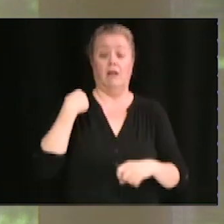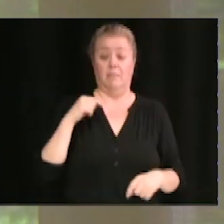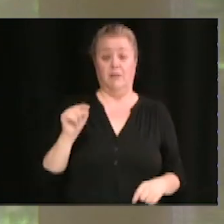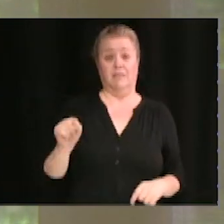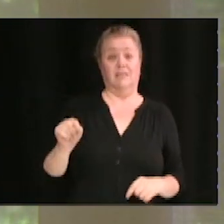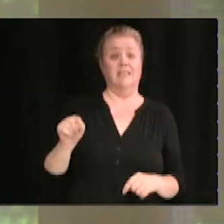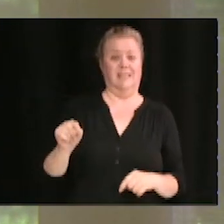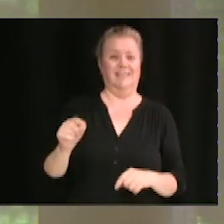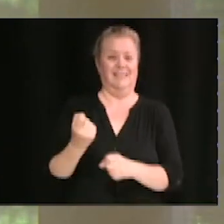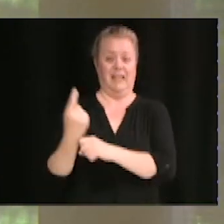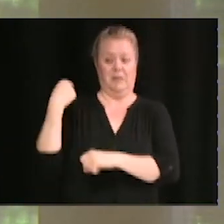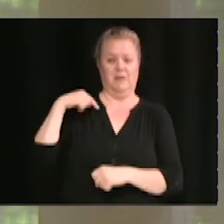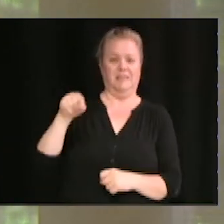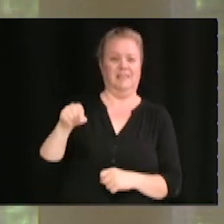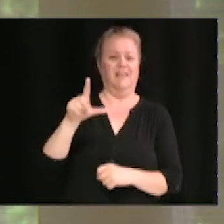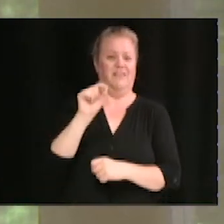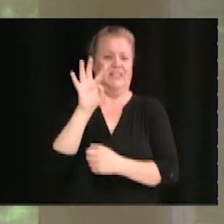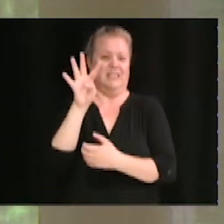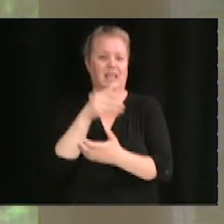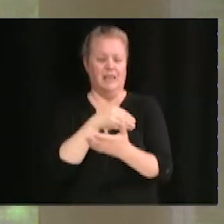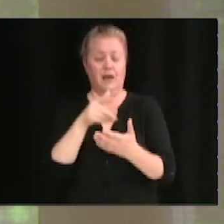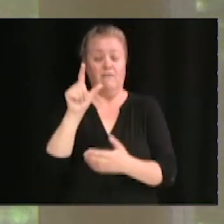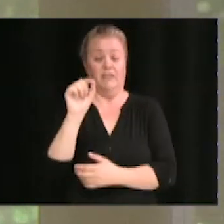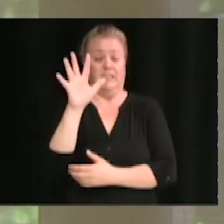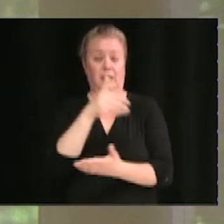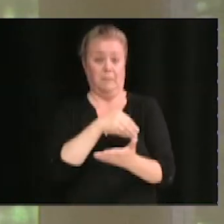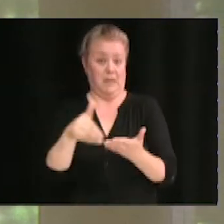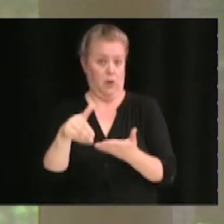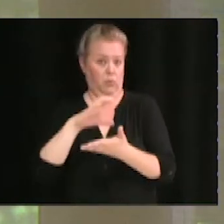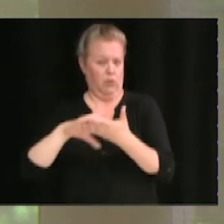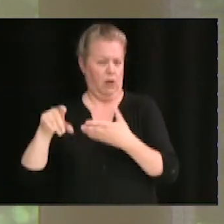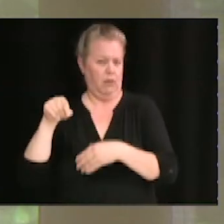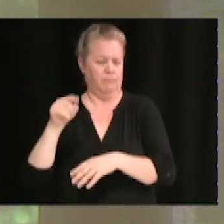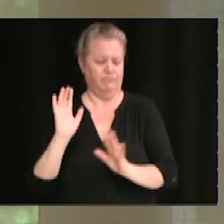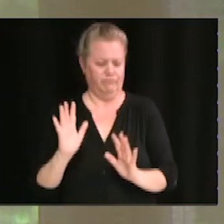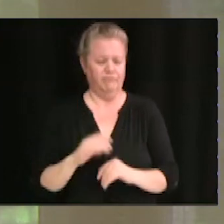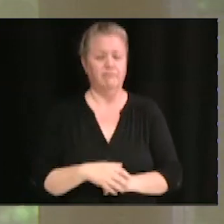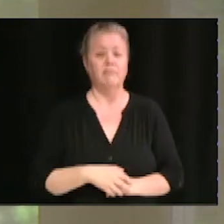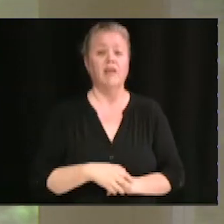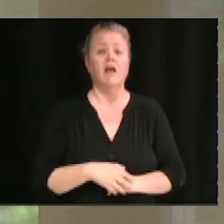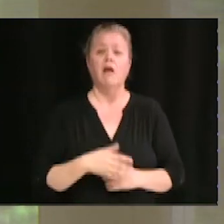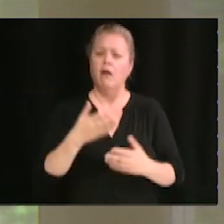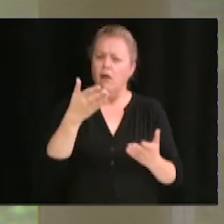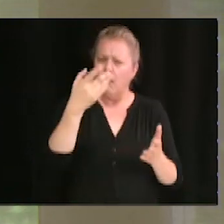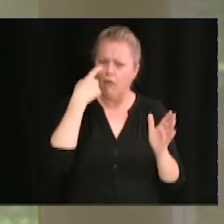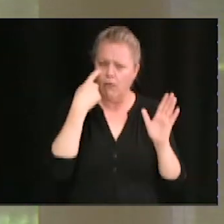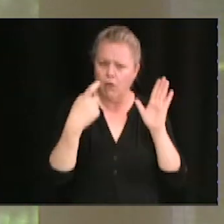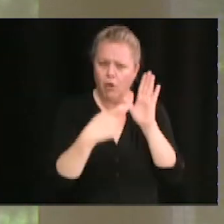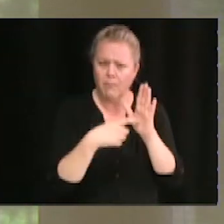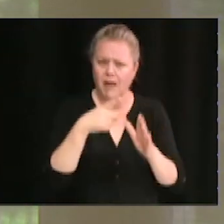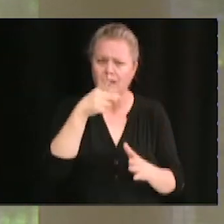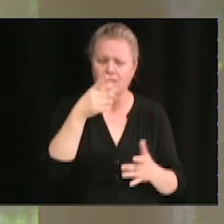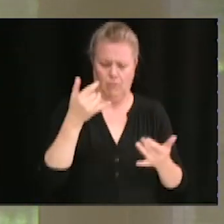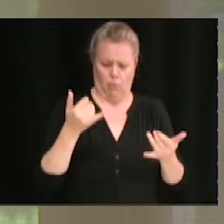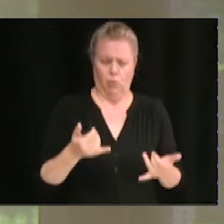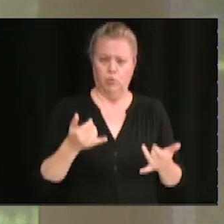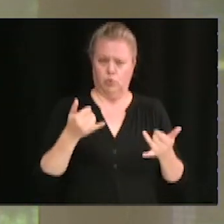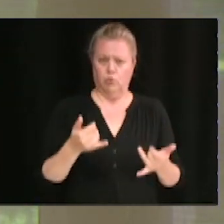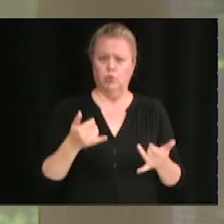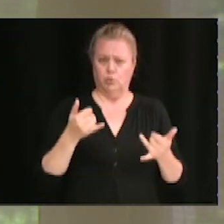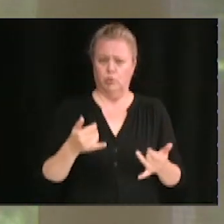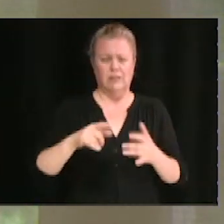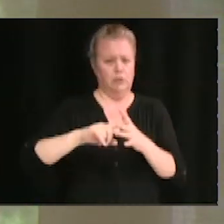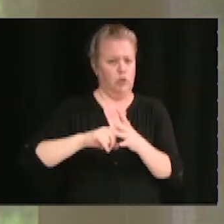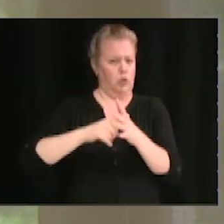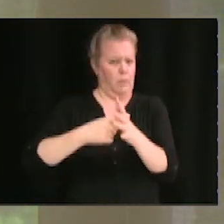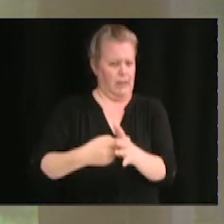cette année et l'an dernier. Vous avez peut-être remarqué, en tout cas on a commencé aujourd'hui, et on l'avait annoncé d'ailleurs le mois dernier,